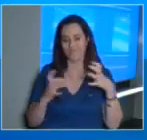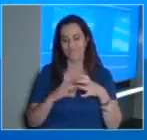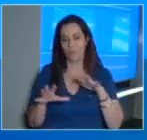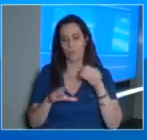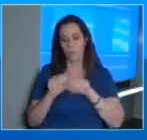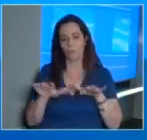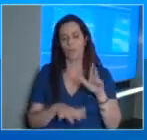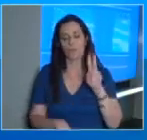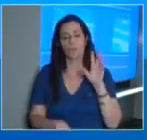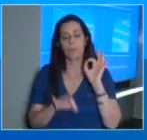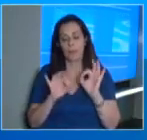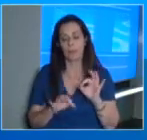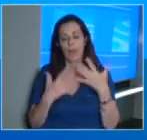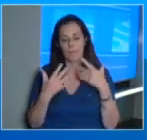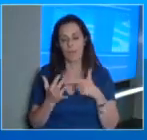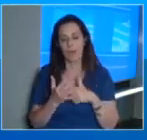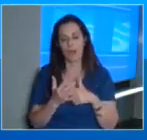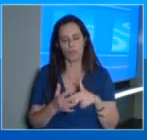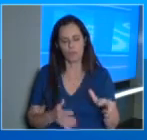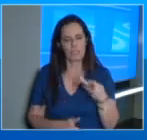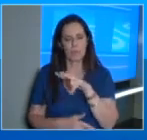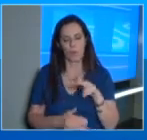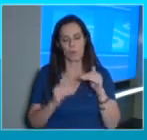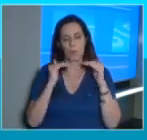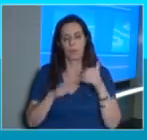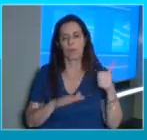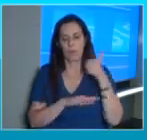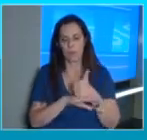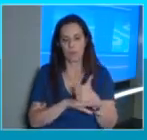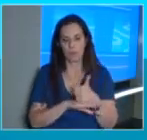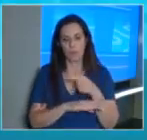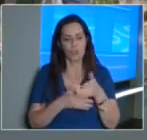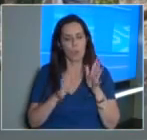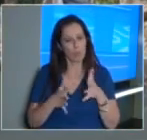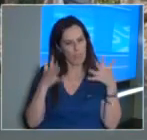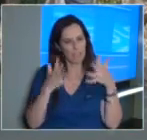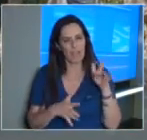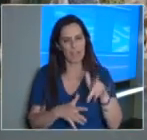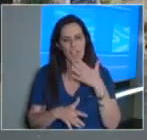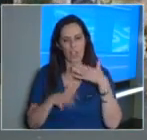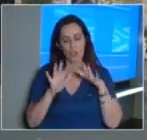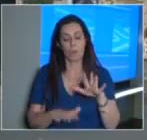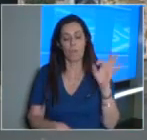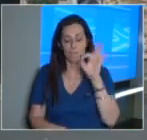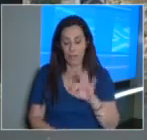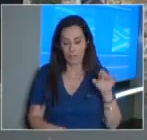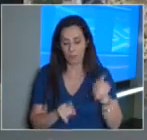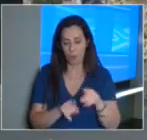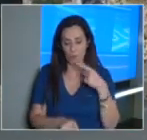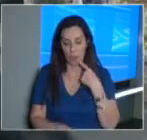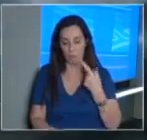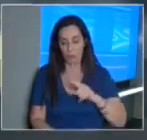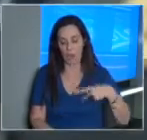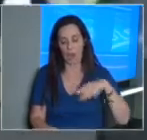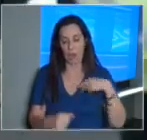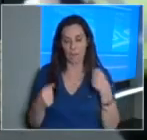בממשלה, ככה שיש בהחלט אווירה ציבורית, לפחות ברמת ההנהגה, שהיא מאוד תקיפה נגד האנטישמיות. ועדיין, כפי שאמר הממונה